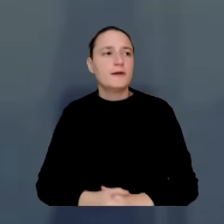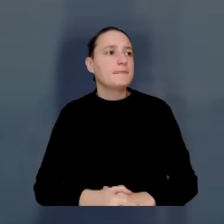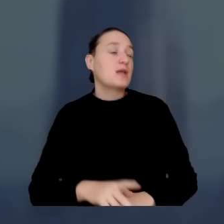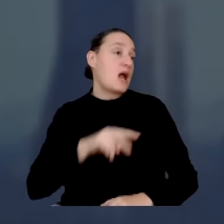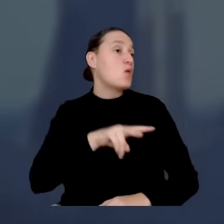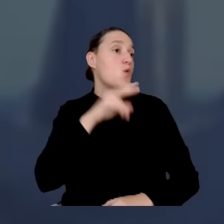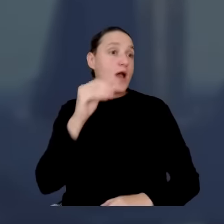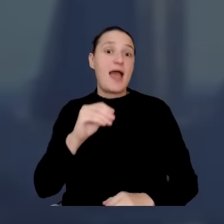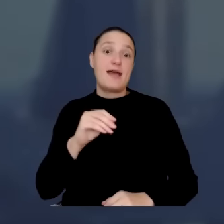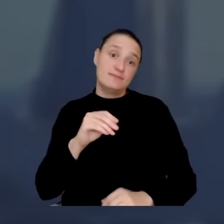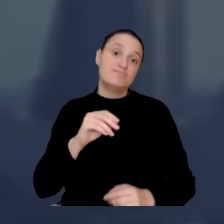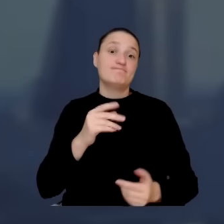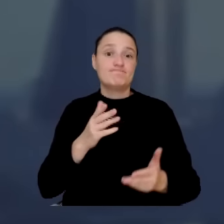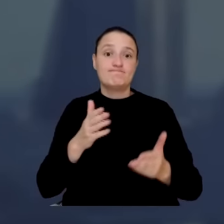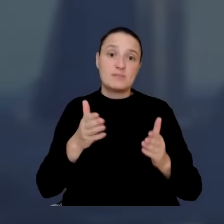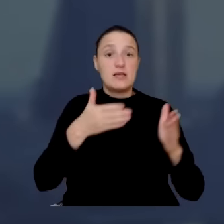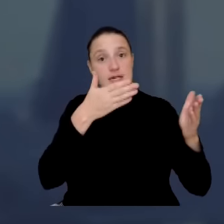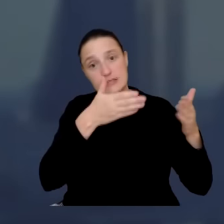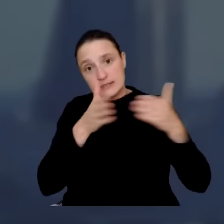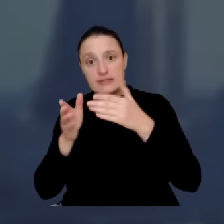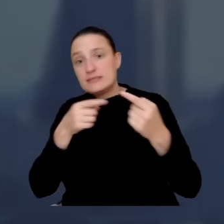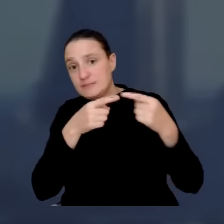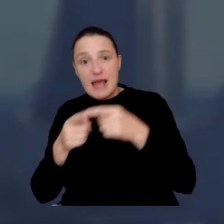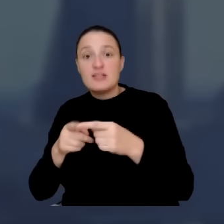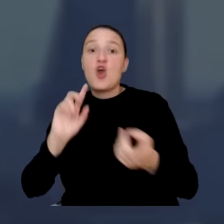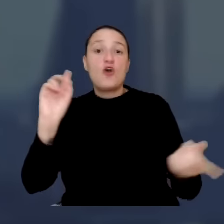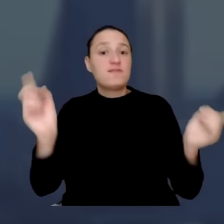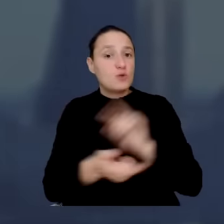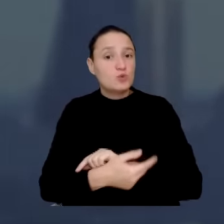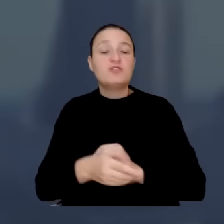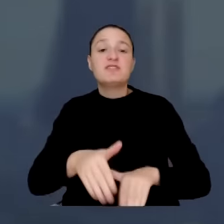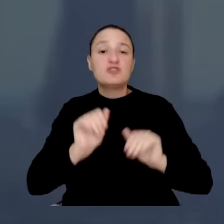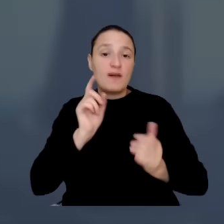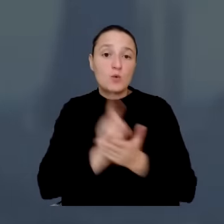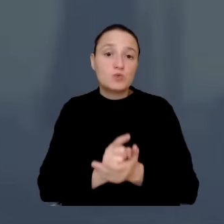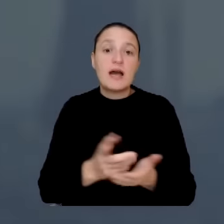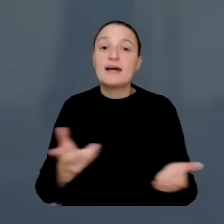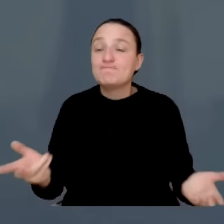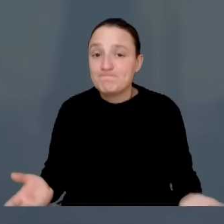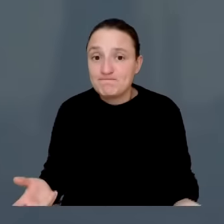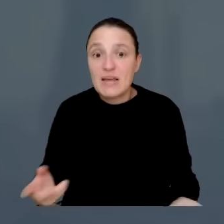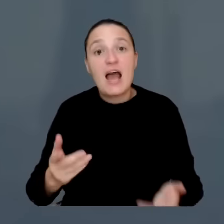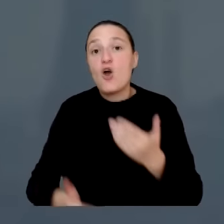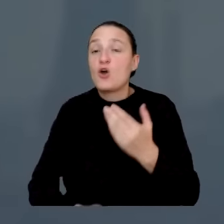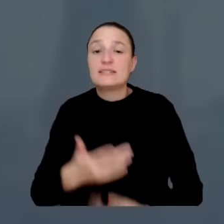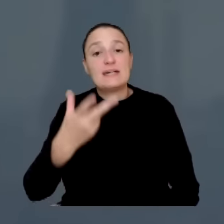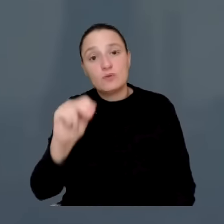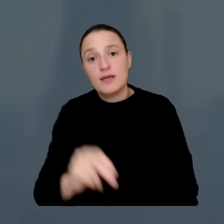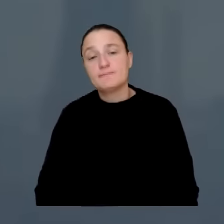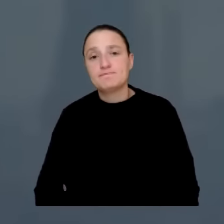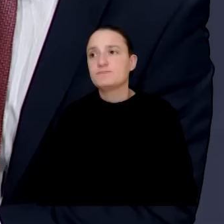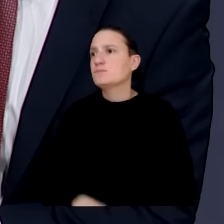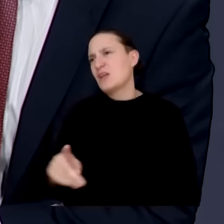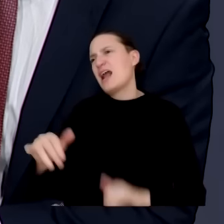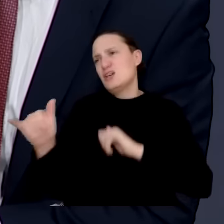Europejskiej trendy się zmienią i że będzie można to odwrócić wycofać uchwalić i się okazało że niestety rządzi